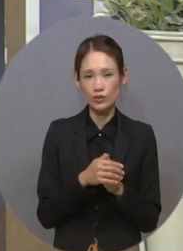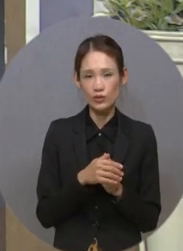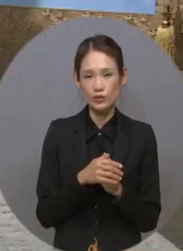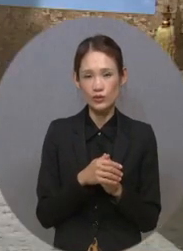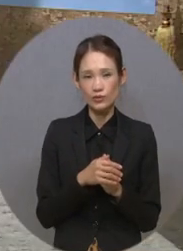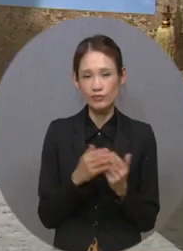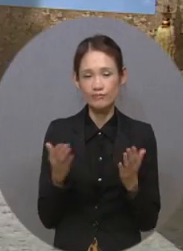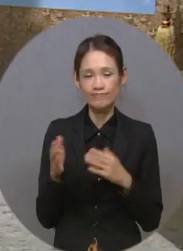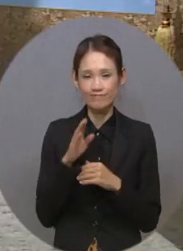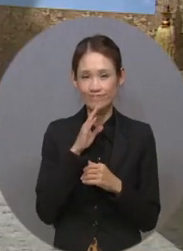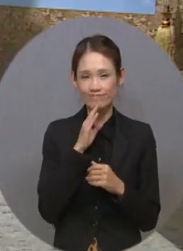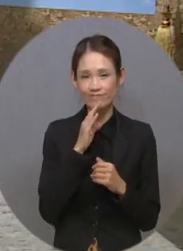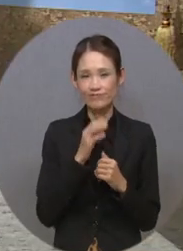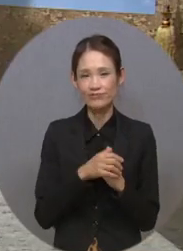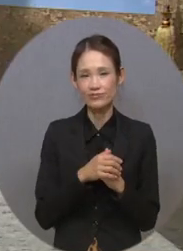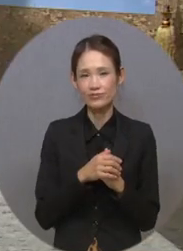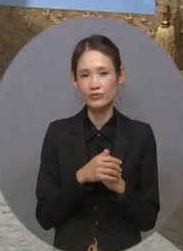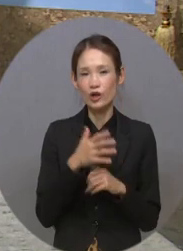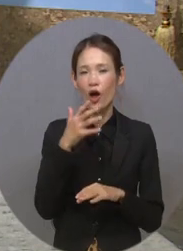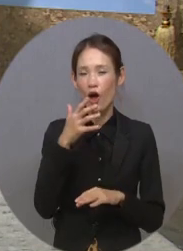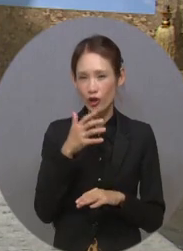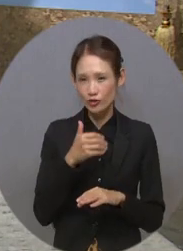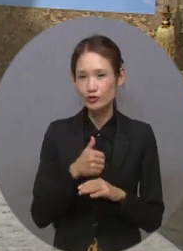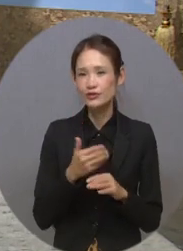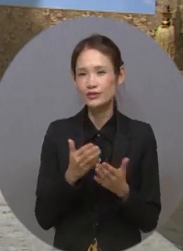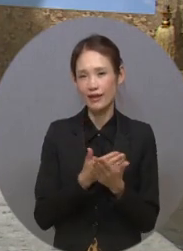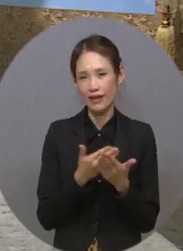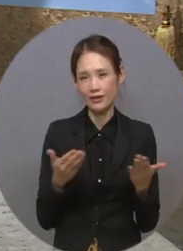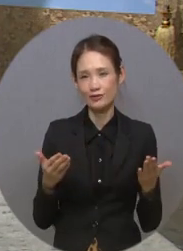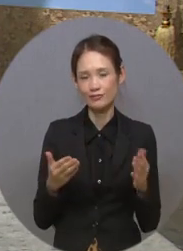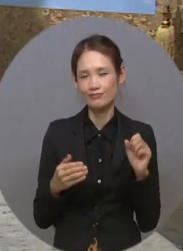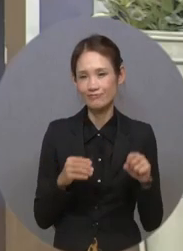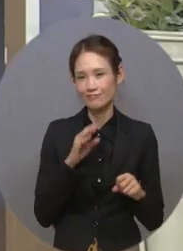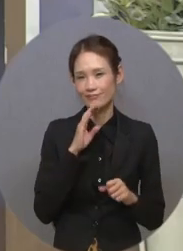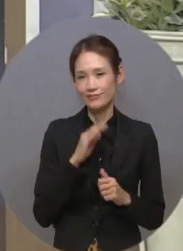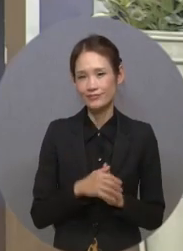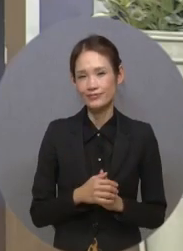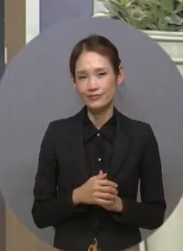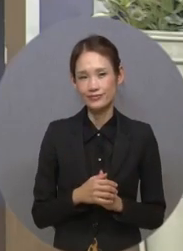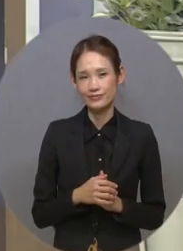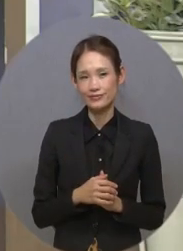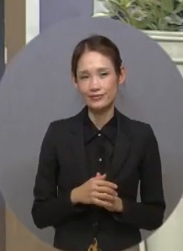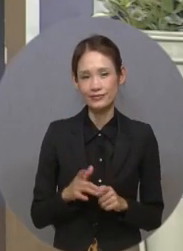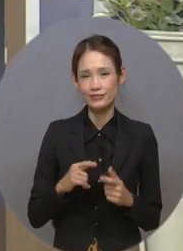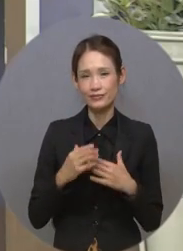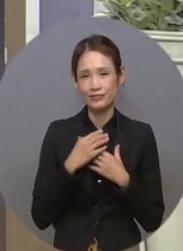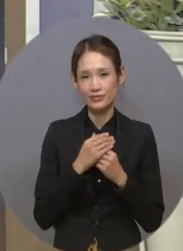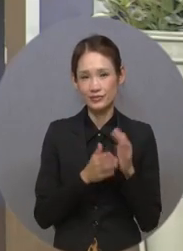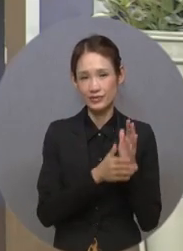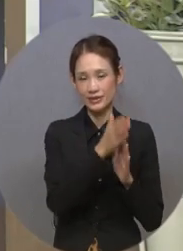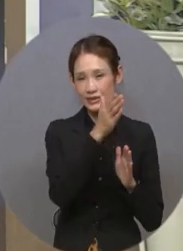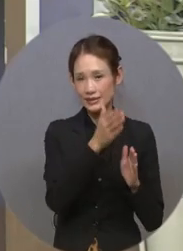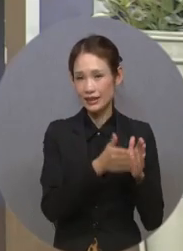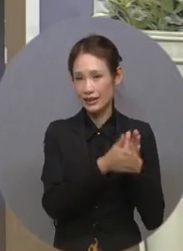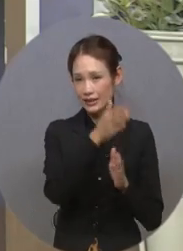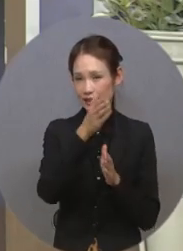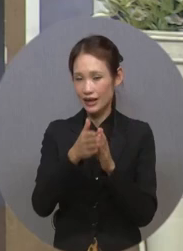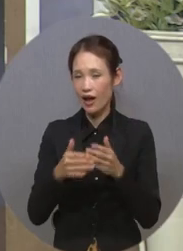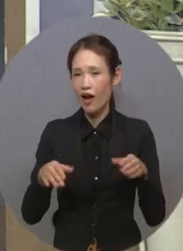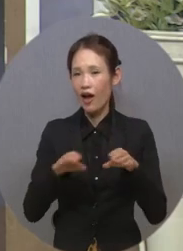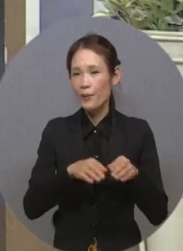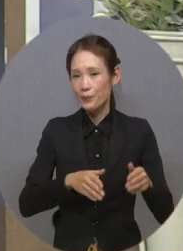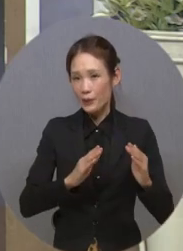같아요. 그렇죠. 네네. 그래서 어차피 나누는 거지 뭐. 맞습니다. 그렇죠. 네. 더 편리한 시설을 갖추게 된다면은